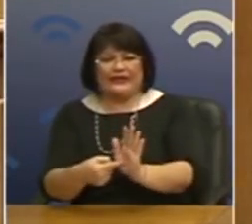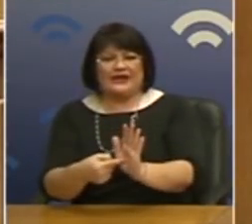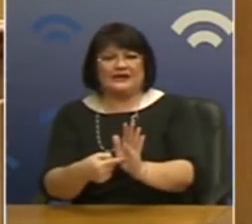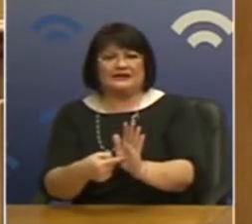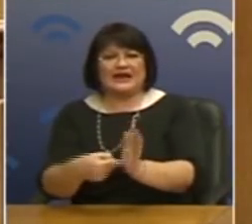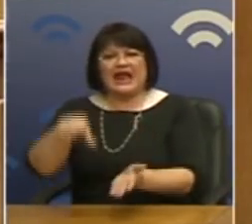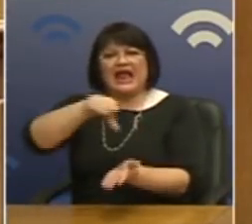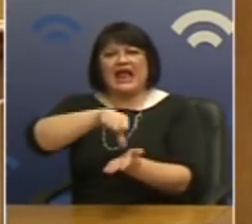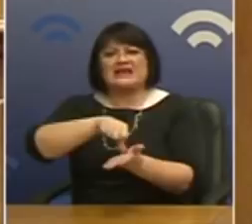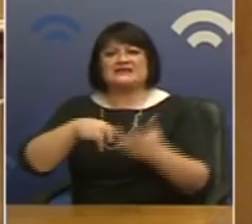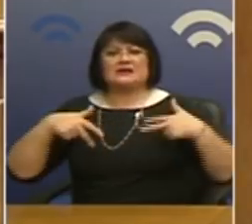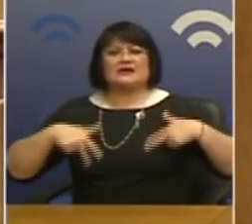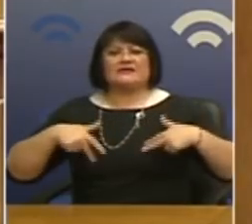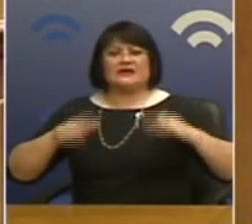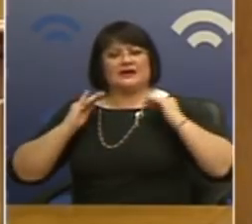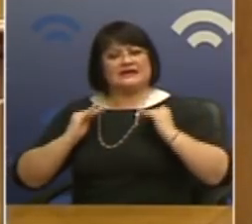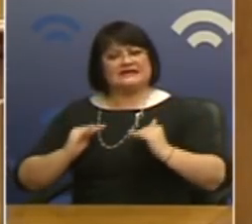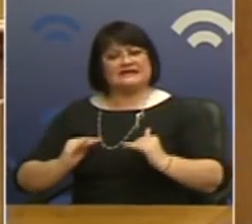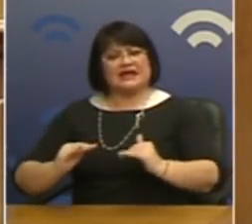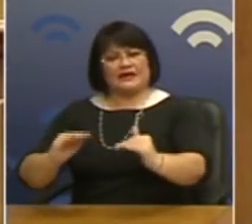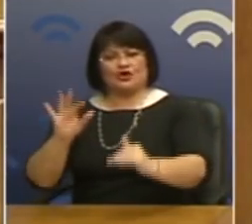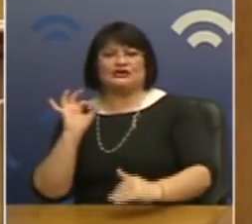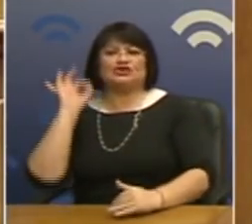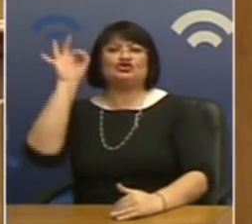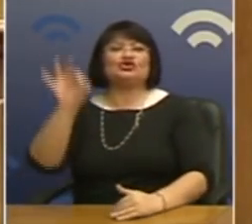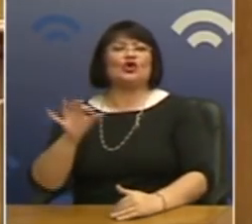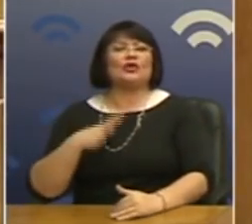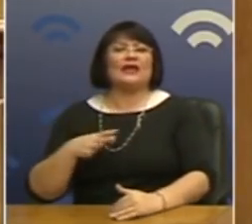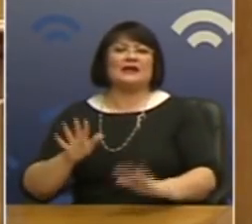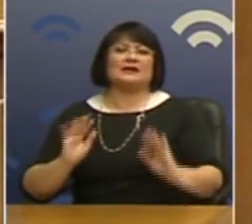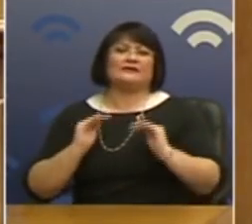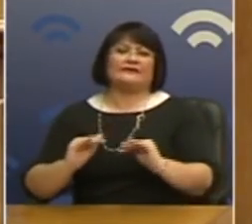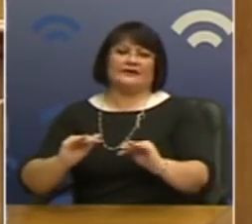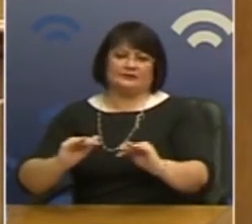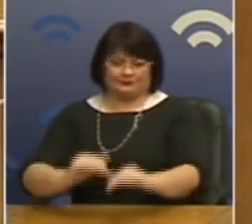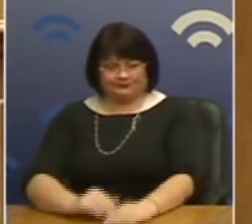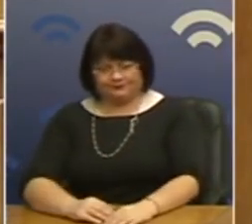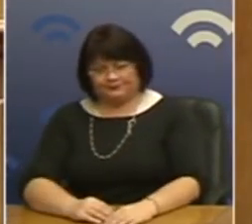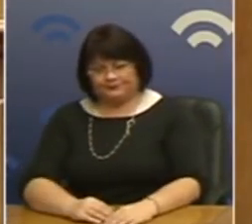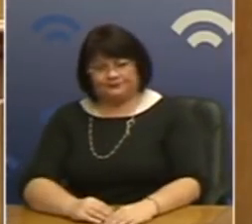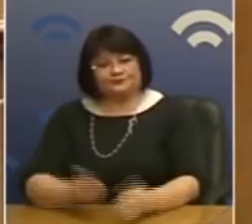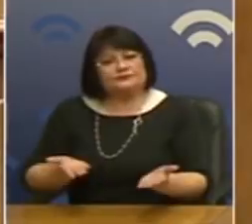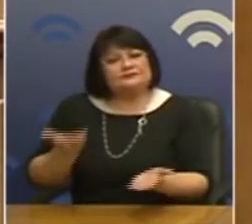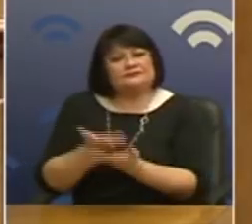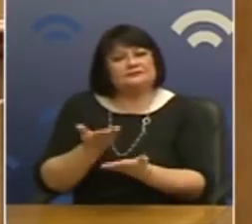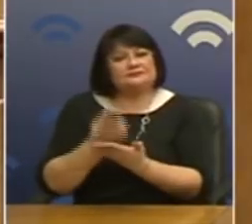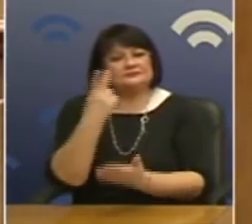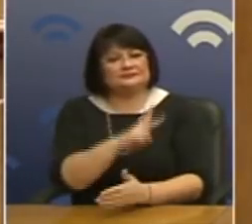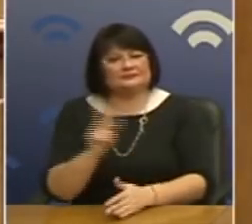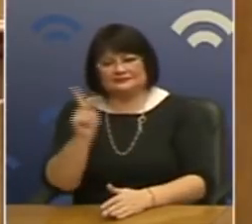αστικής κυβερνητικής σταθερότητας στην οποία έχετε προσχωρήσει. Ακόμη και οι προτάσεις σας για τα